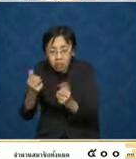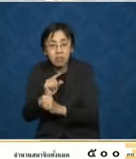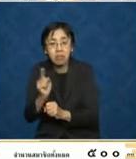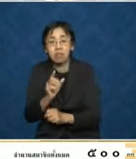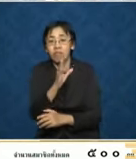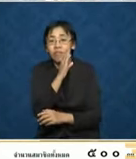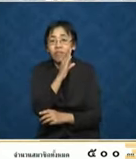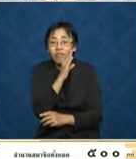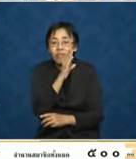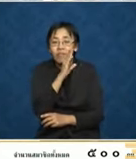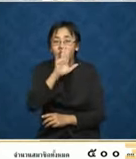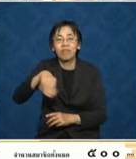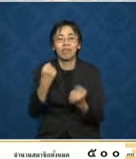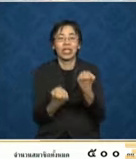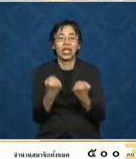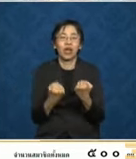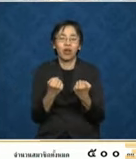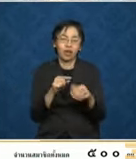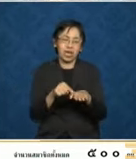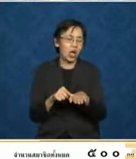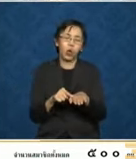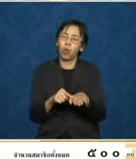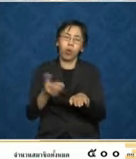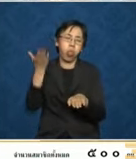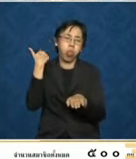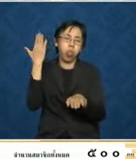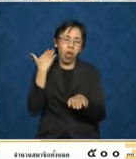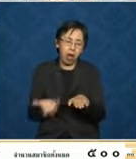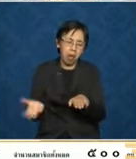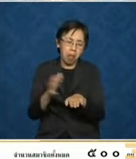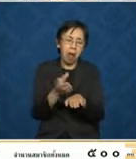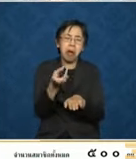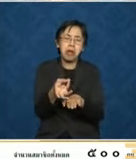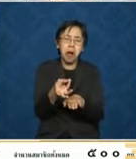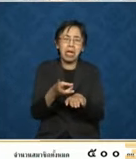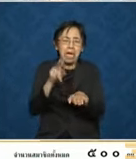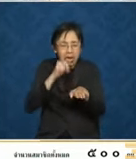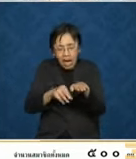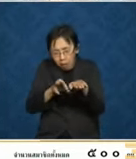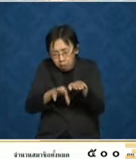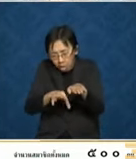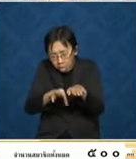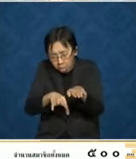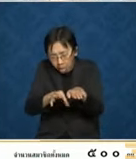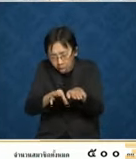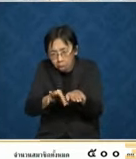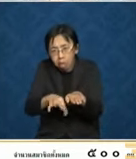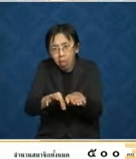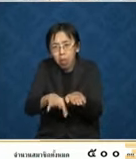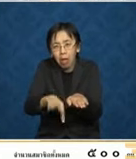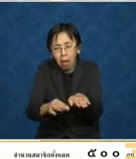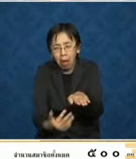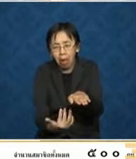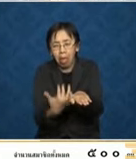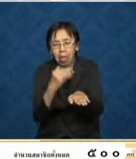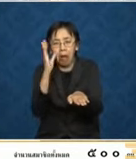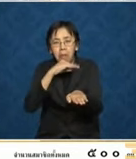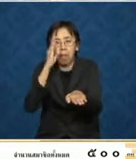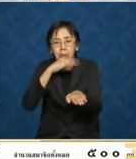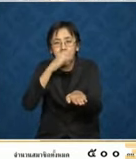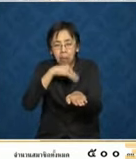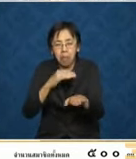ายังมีแต่รถขยะที่ล้าสมัยเก็บได้น้อยและมีแต่น้ำขยะที่ไหลเลี่ยราดส่งกลิ่นเหม็นไปทั่ว